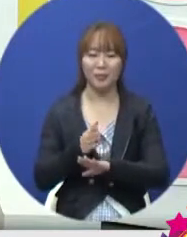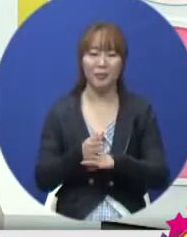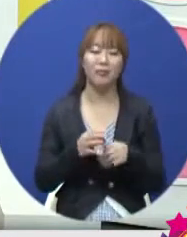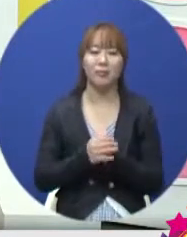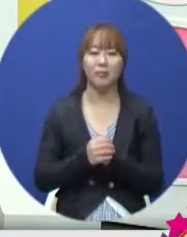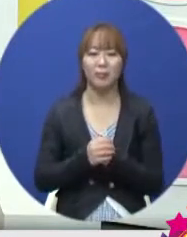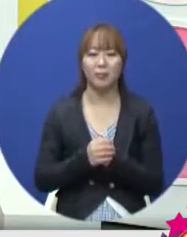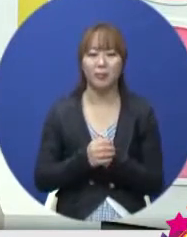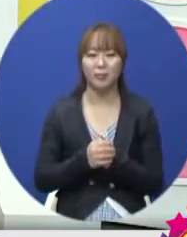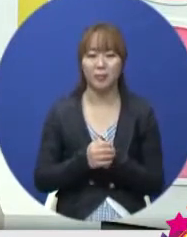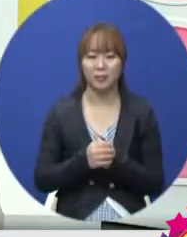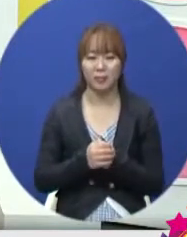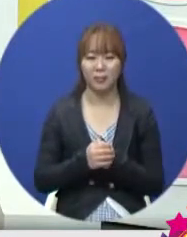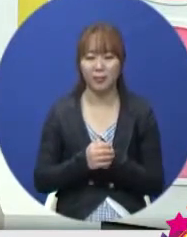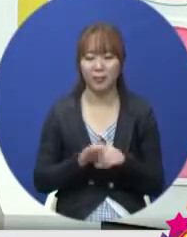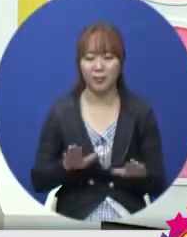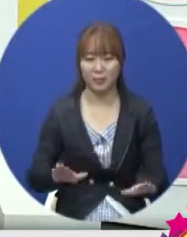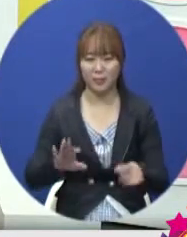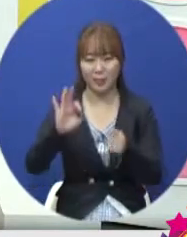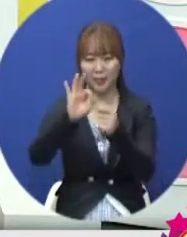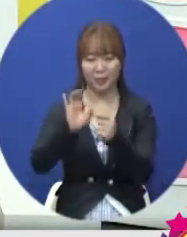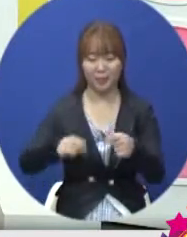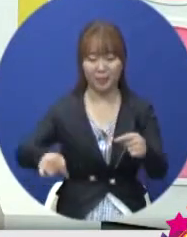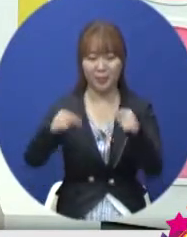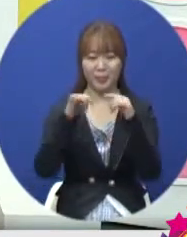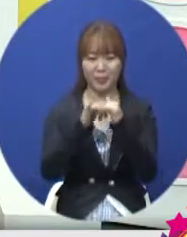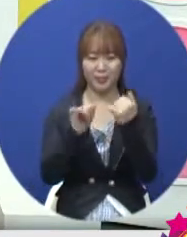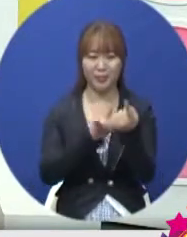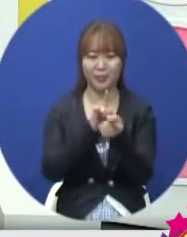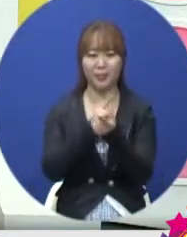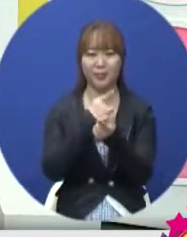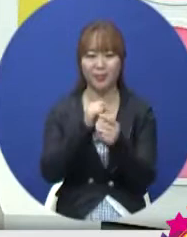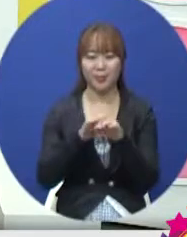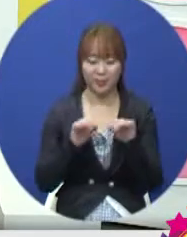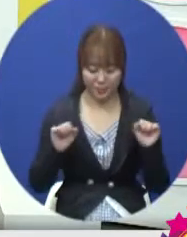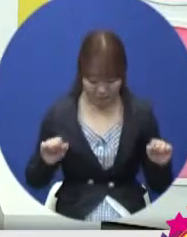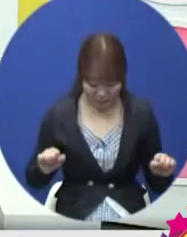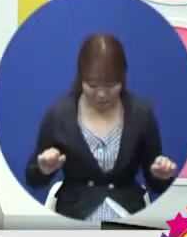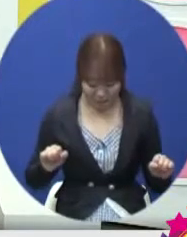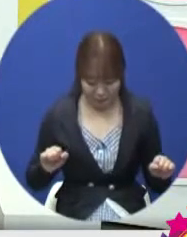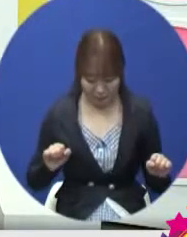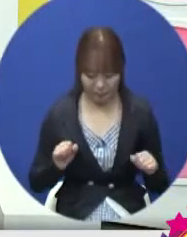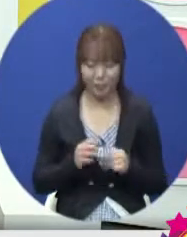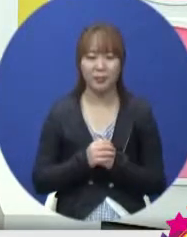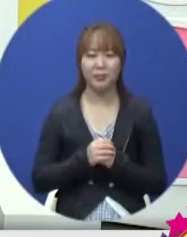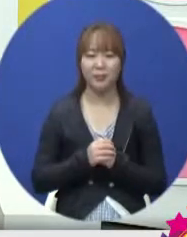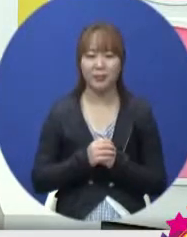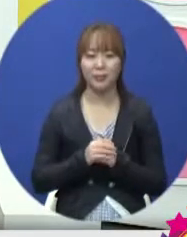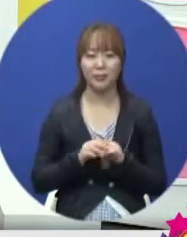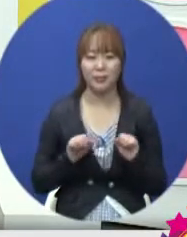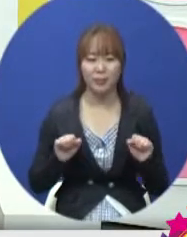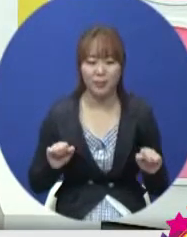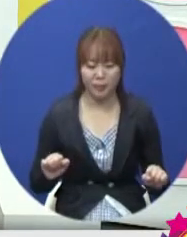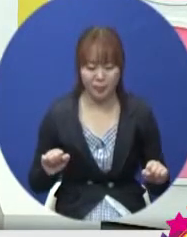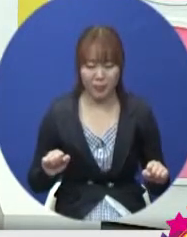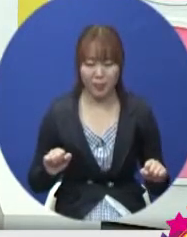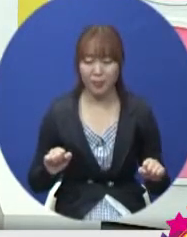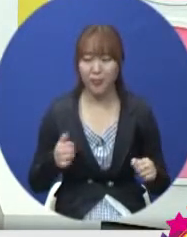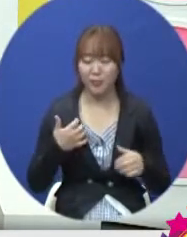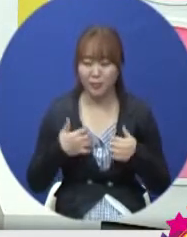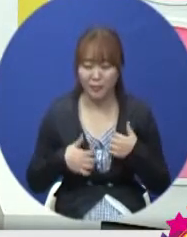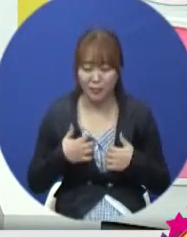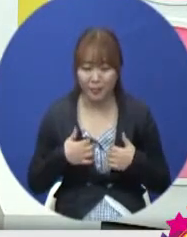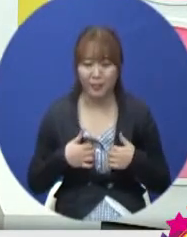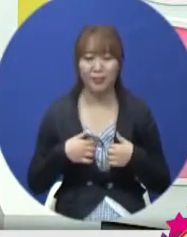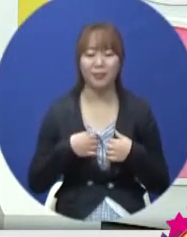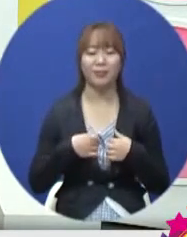고맙습니다. 자, 이번에는 즉석 참가자 또 열 번째 모셔보도록 하겠습니다. 안녕하세요. 안녕하세요. 네, 안녕하십니까.